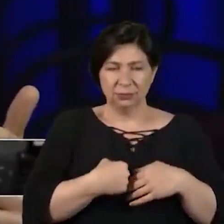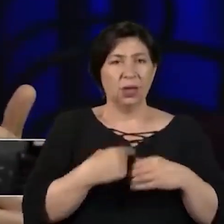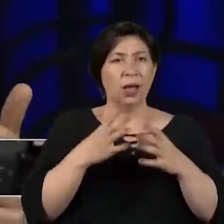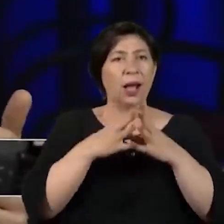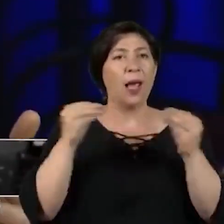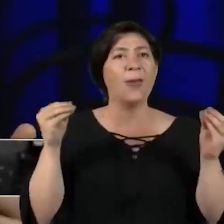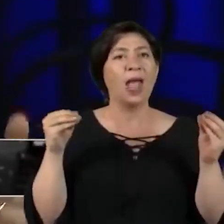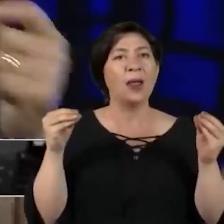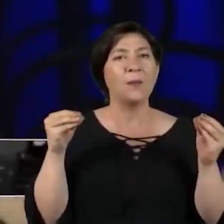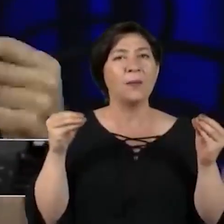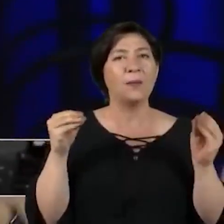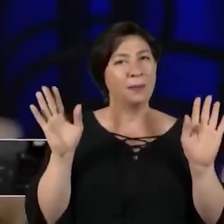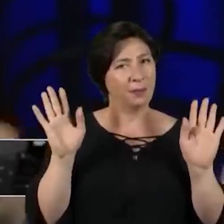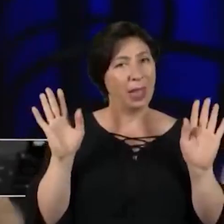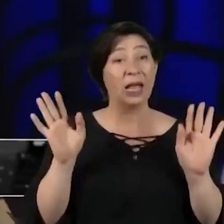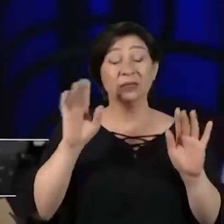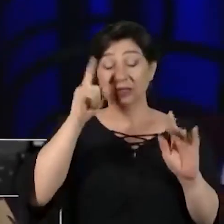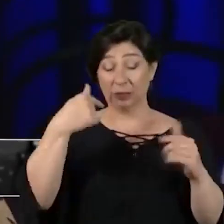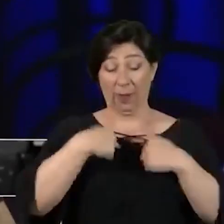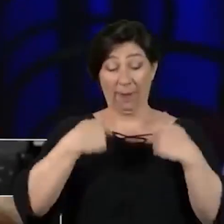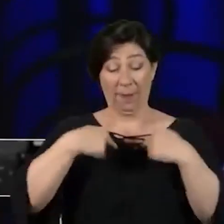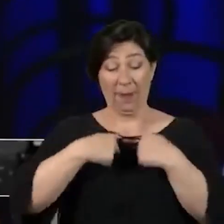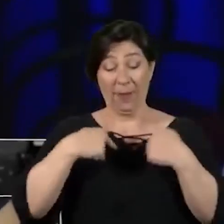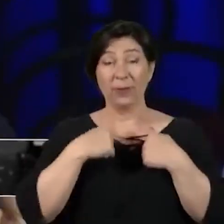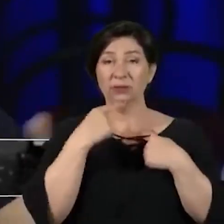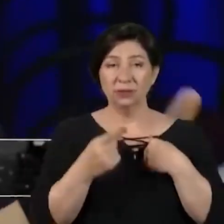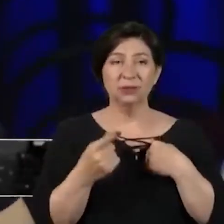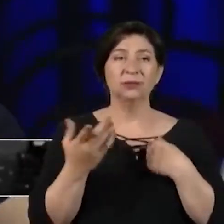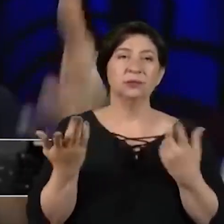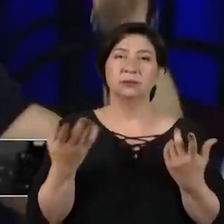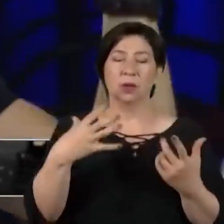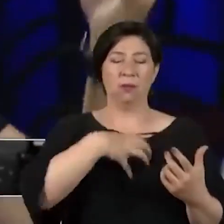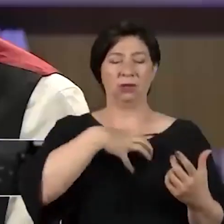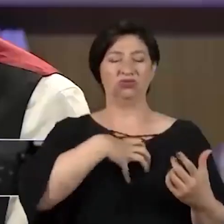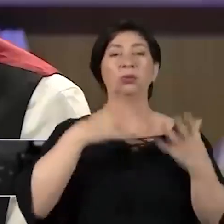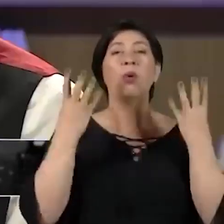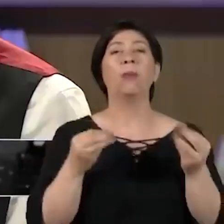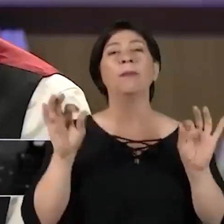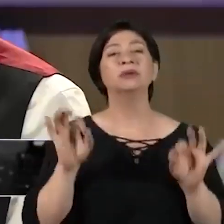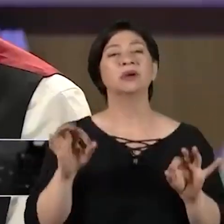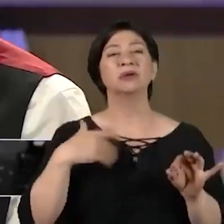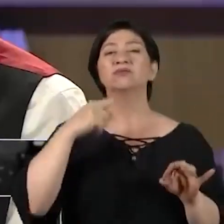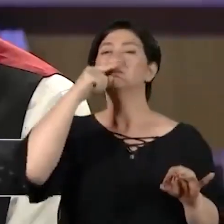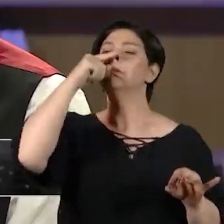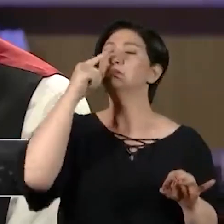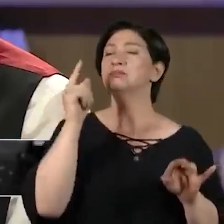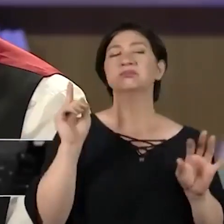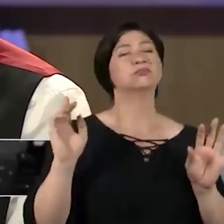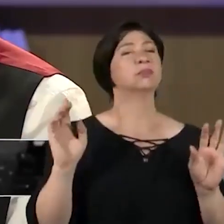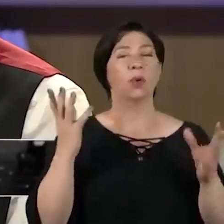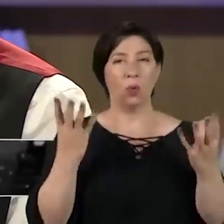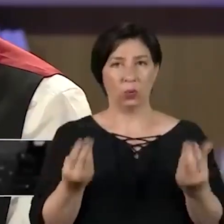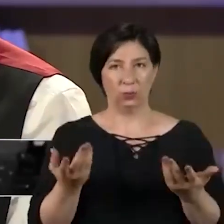kaybederim. Sadece ben dersem bu sefer böyle narsistik, megaloman, kibirli birine dönüşürüm. İkisi